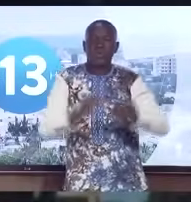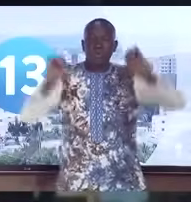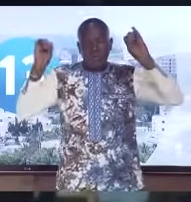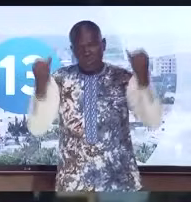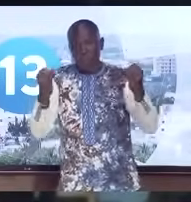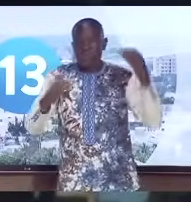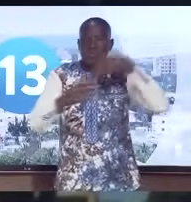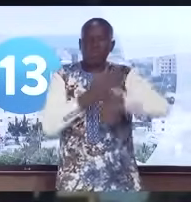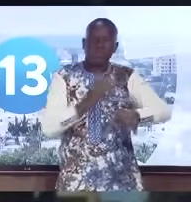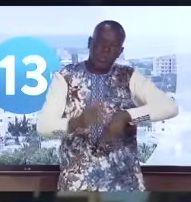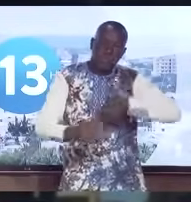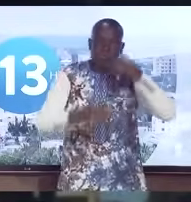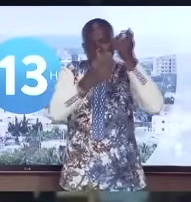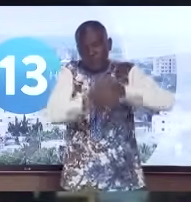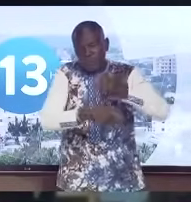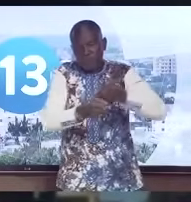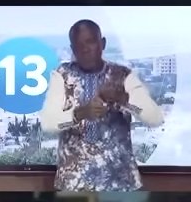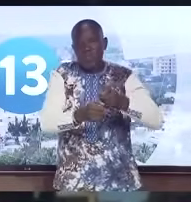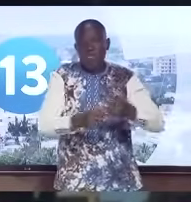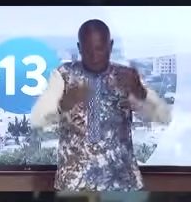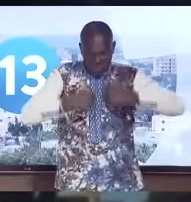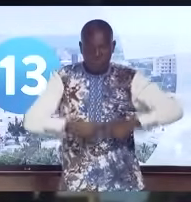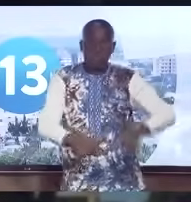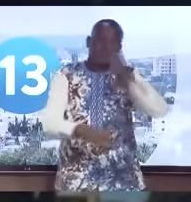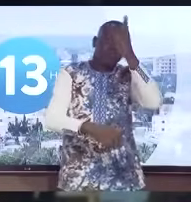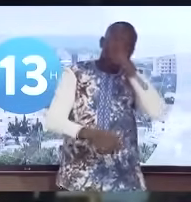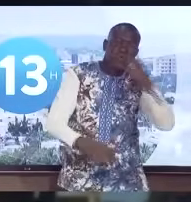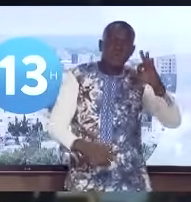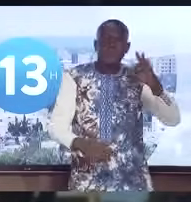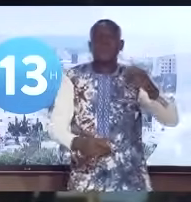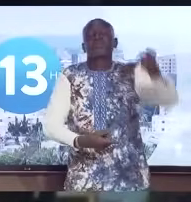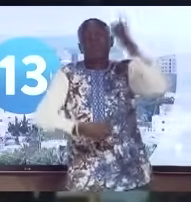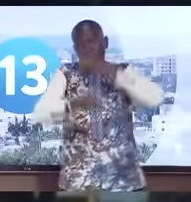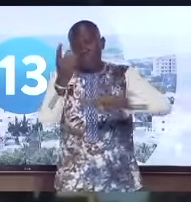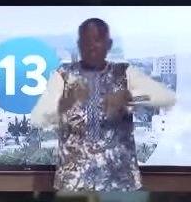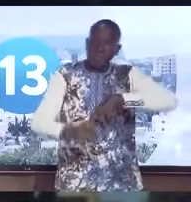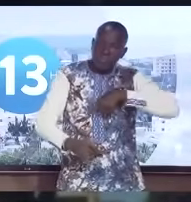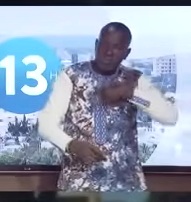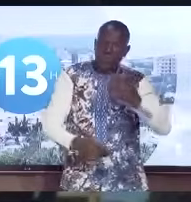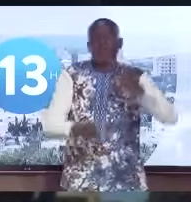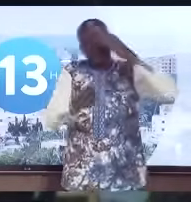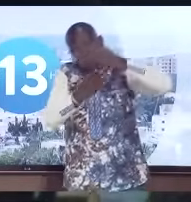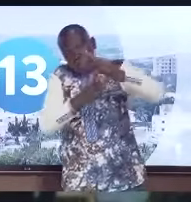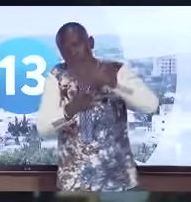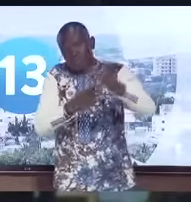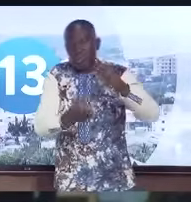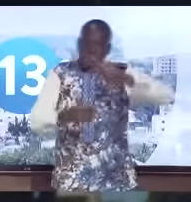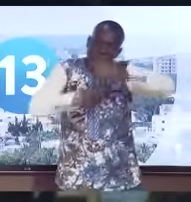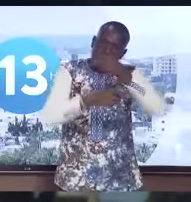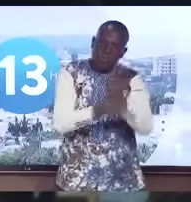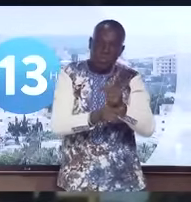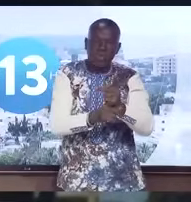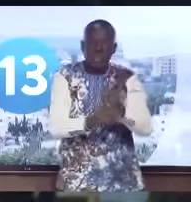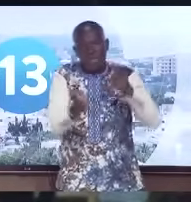de la campagne agricole en cours au Burkina. Revenons sur la campagne de distribution d'intrants agricoles subventionnés